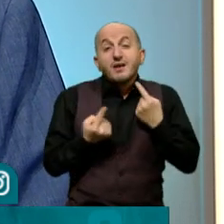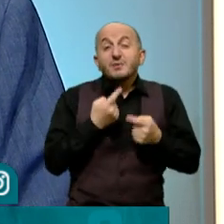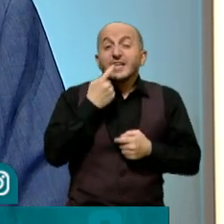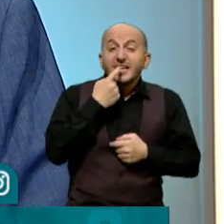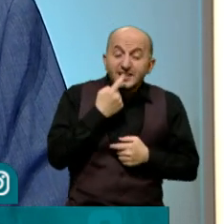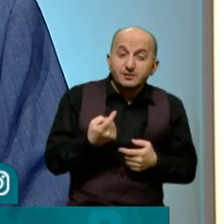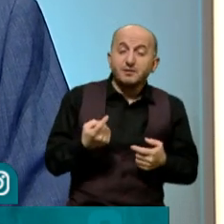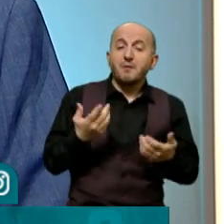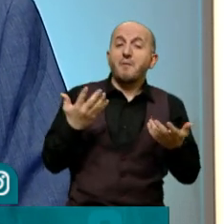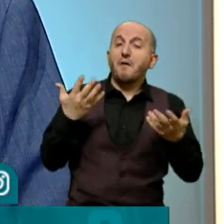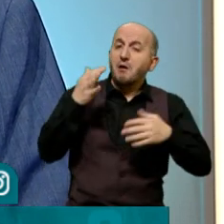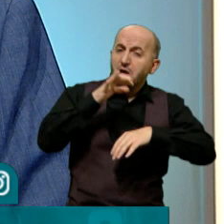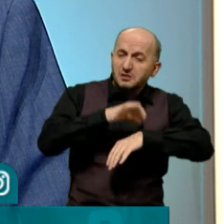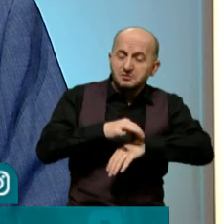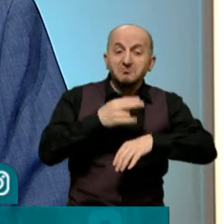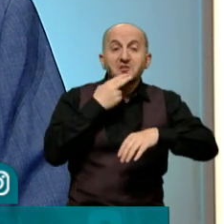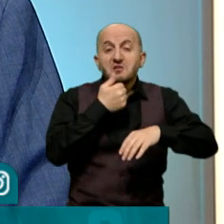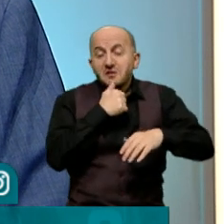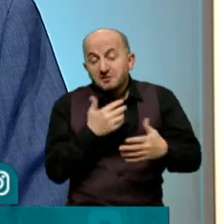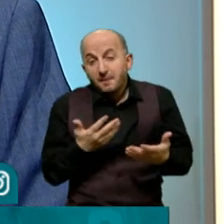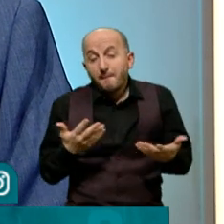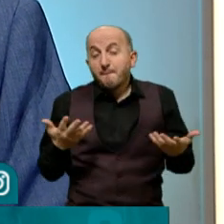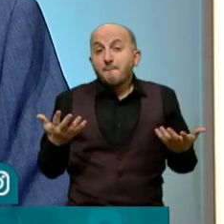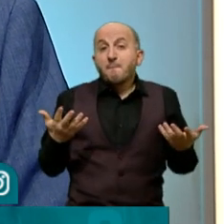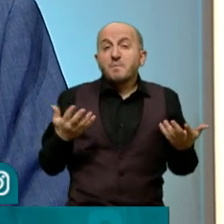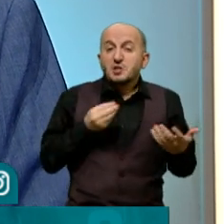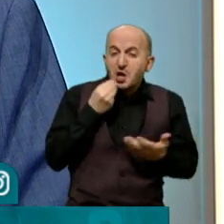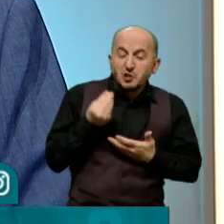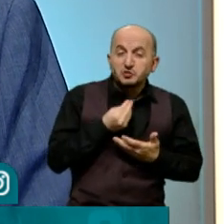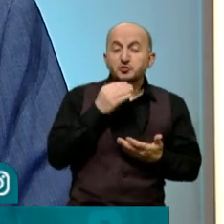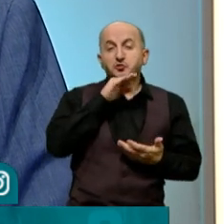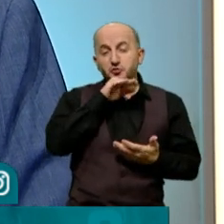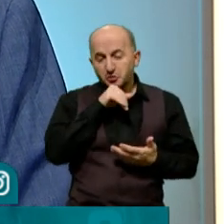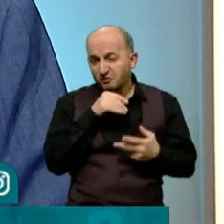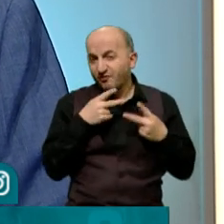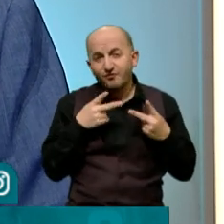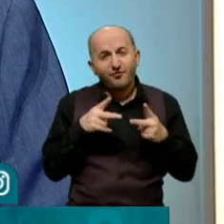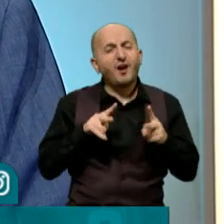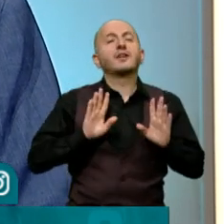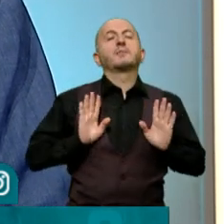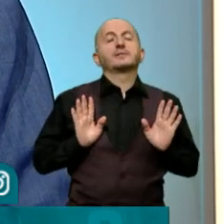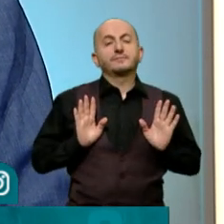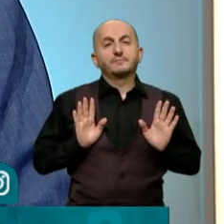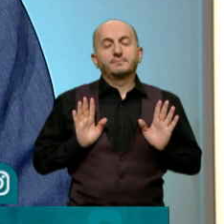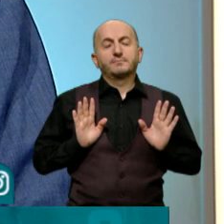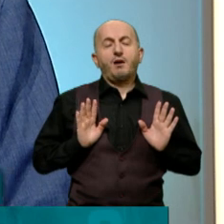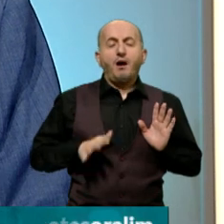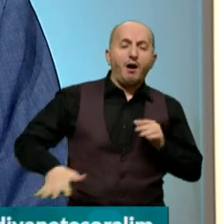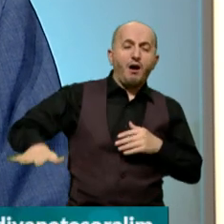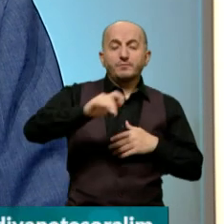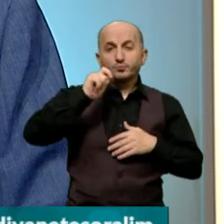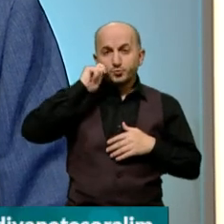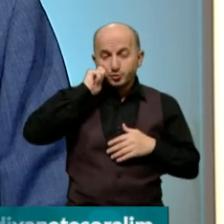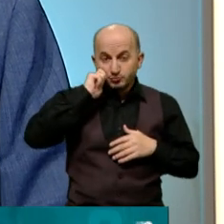yaşı veya cinsiyeti kadın erkek veya genç, ihtiyar söz konusu olmadan her